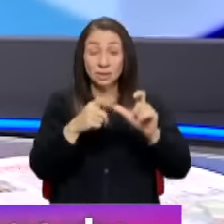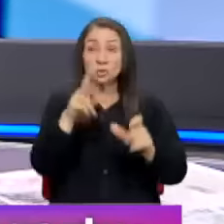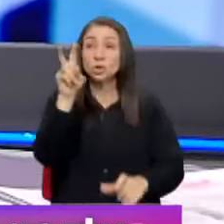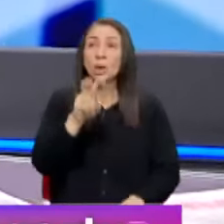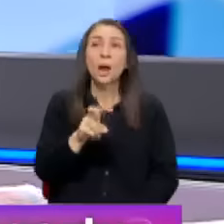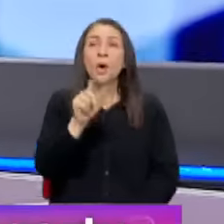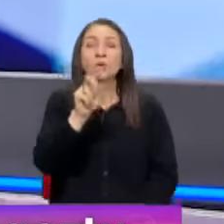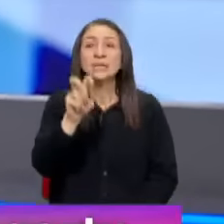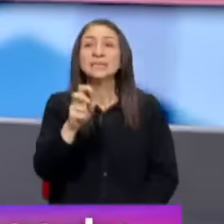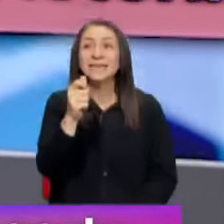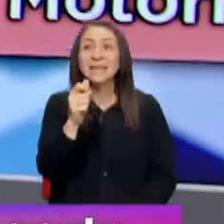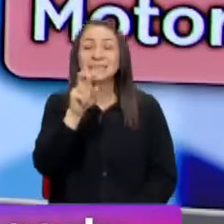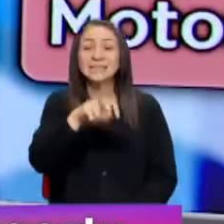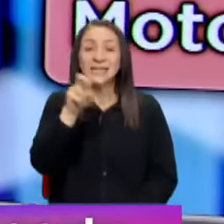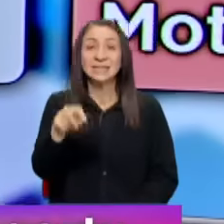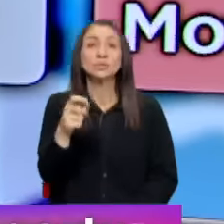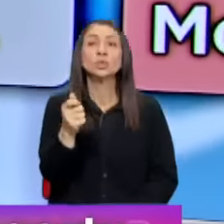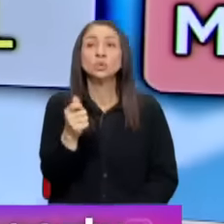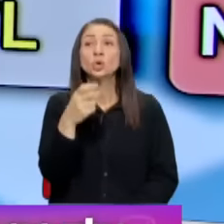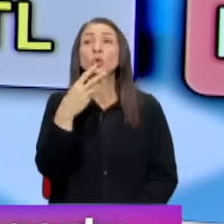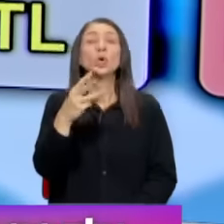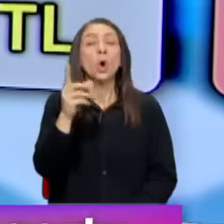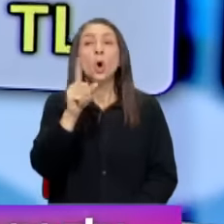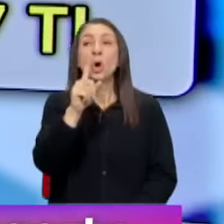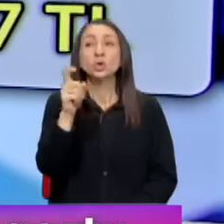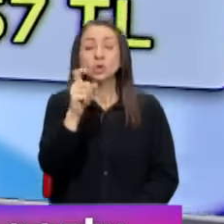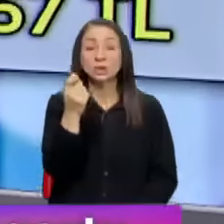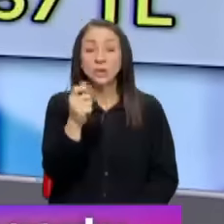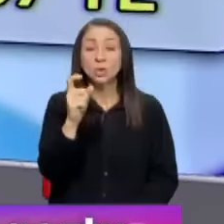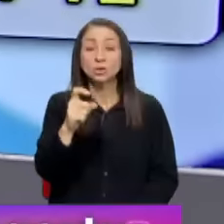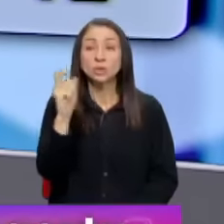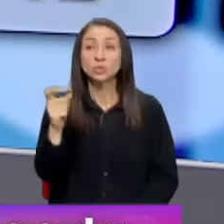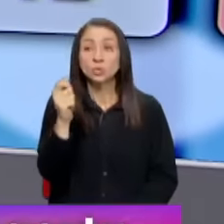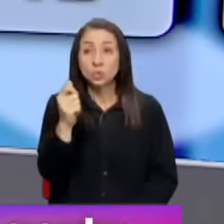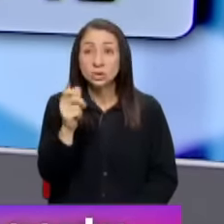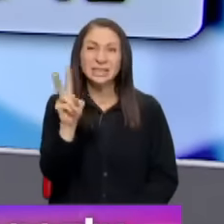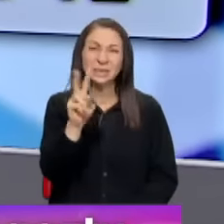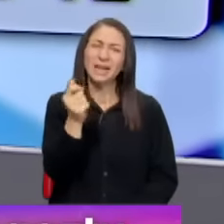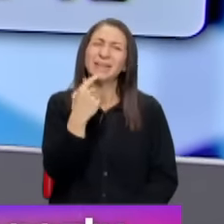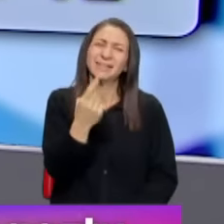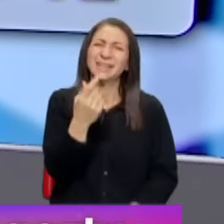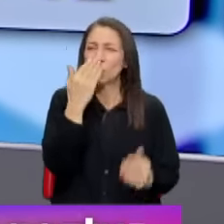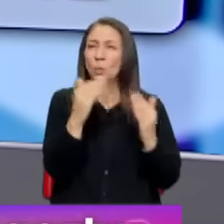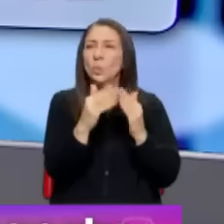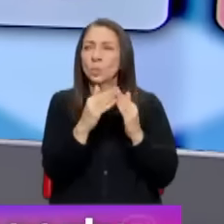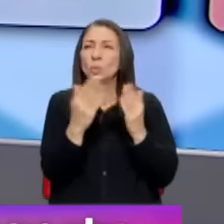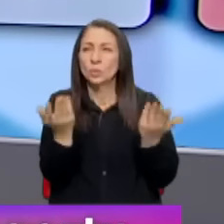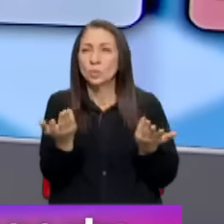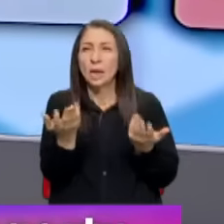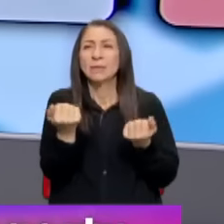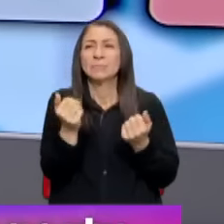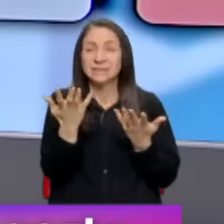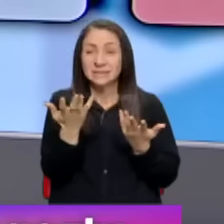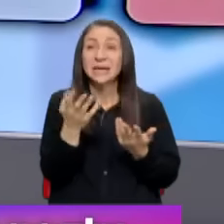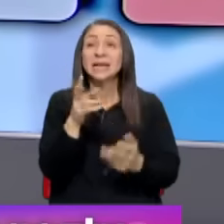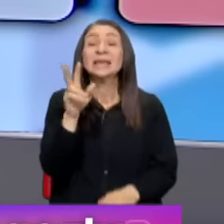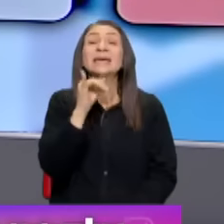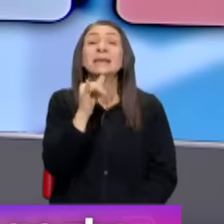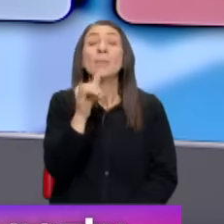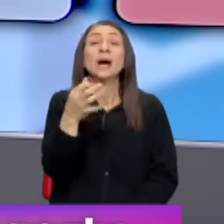dolar 18 lira 88 kuruştu. Euro 19 lira 99 kuruş 20 lira desek herhalde euro alınmaz. Gram